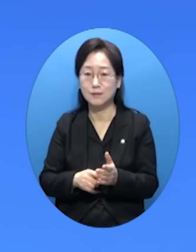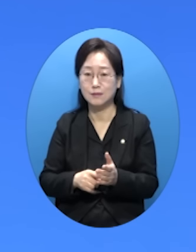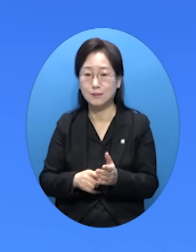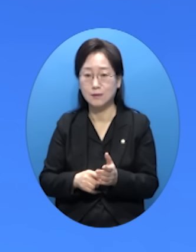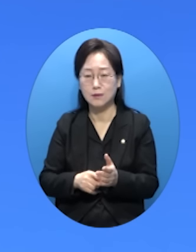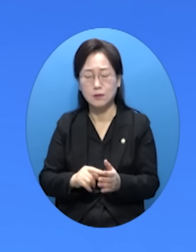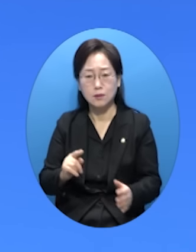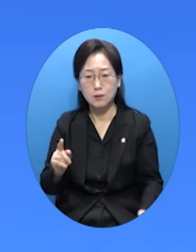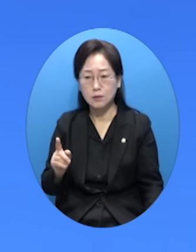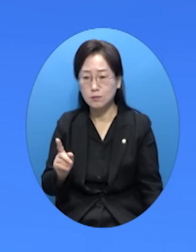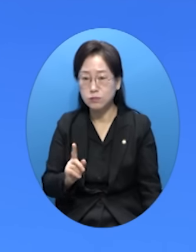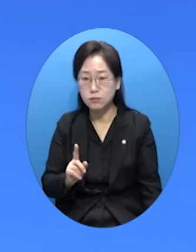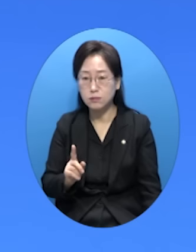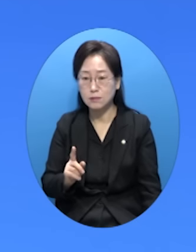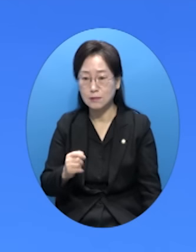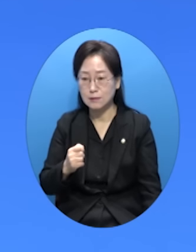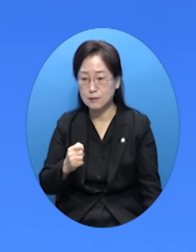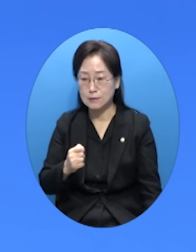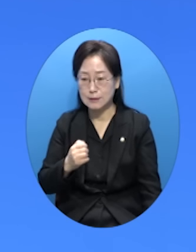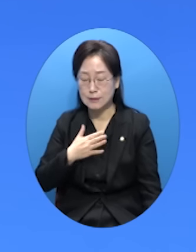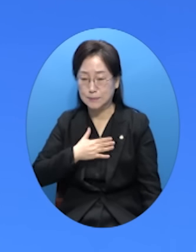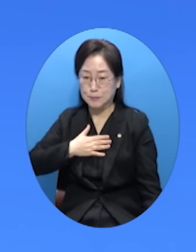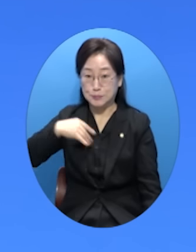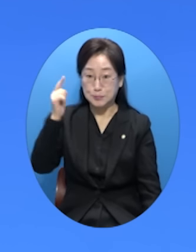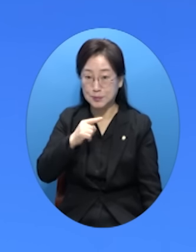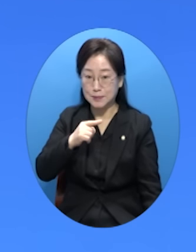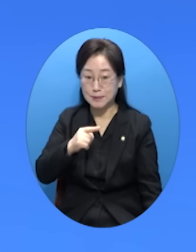무슨 속상한 일만 생기면